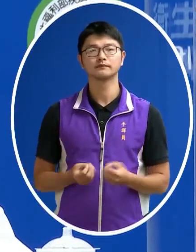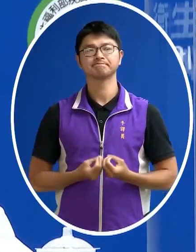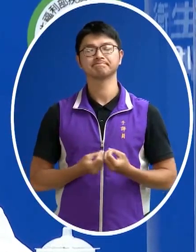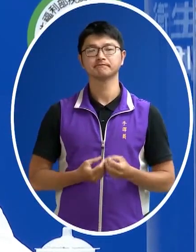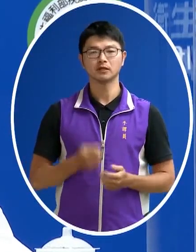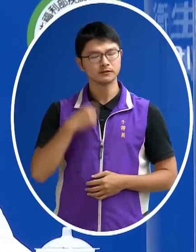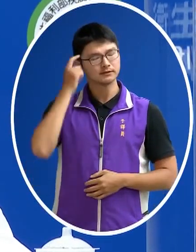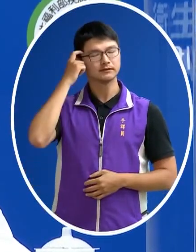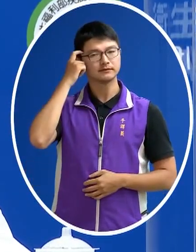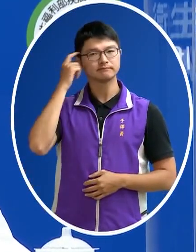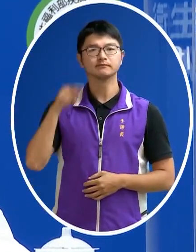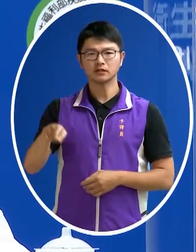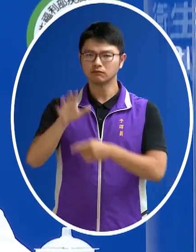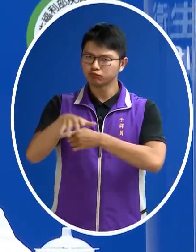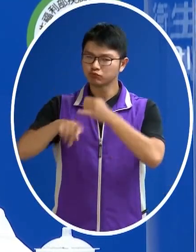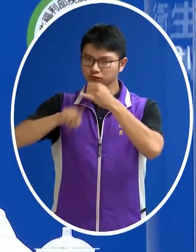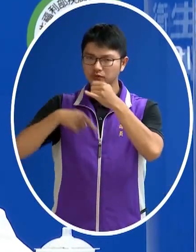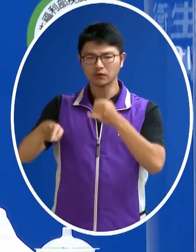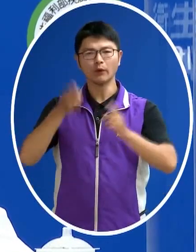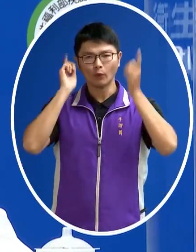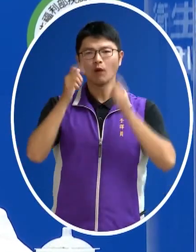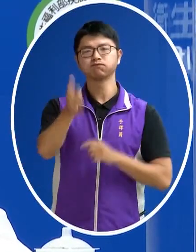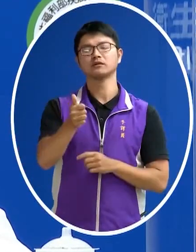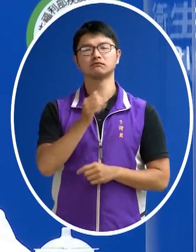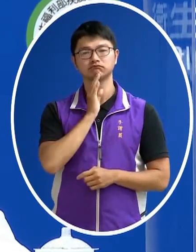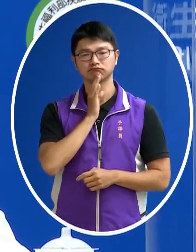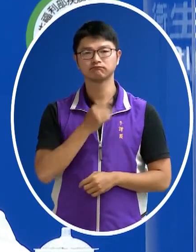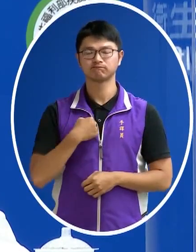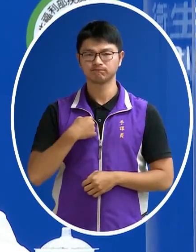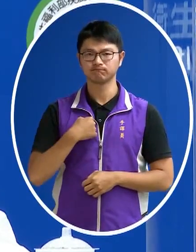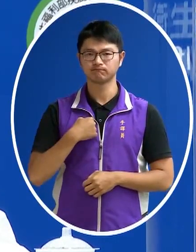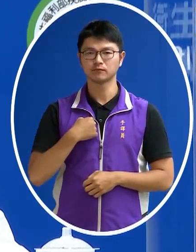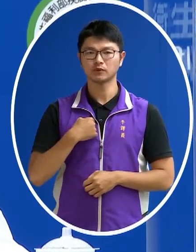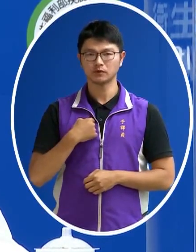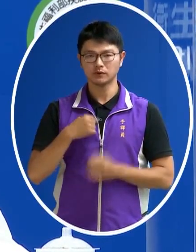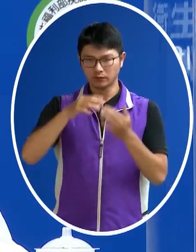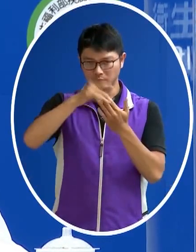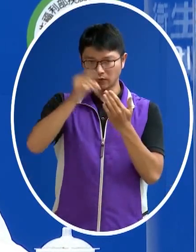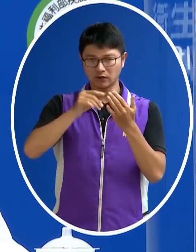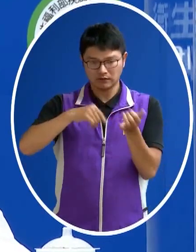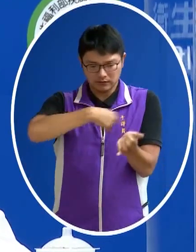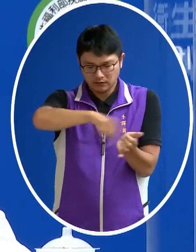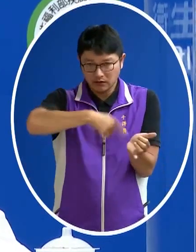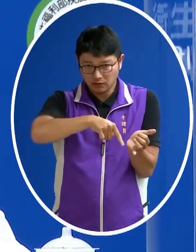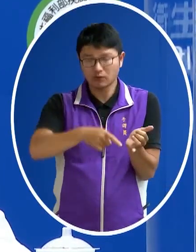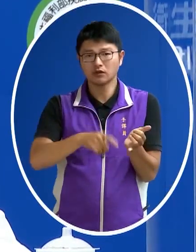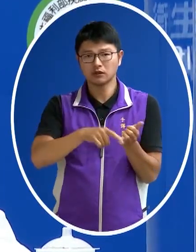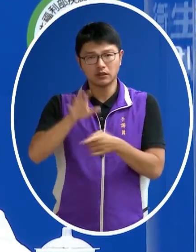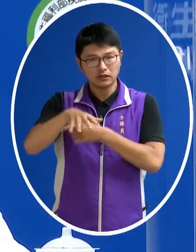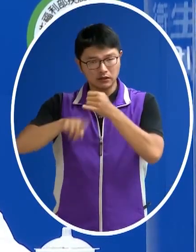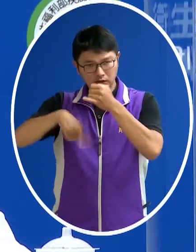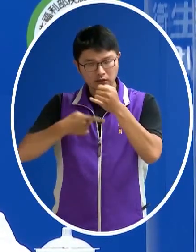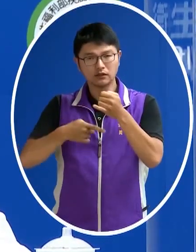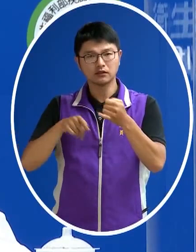我们有觉得就是说，肯定应该是都很好玩，哦，所以我们就从最南端哈，也示范一下我们这个